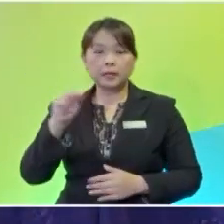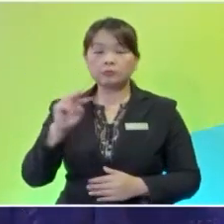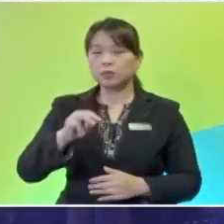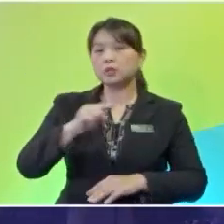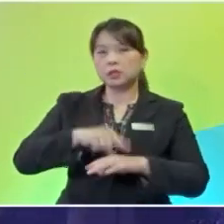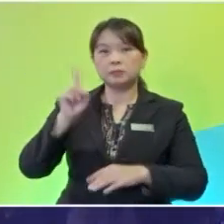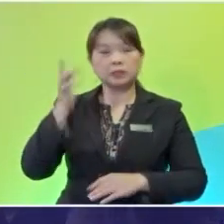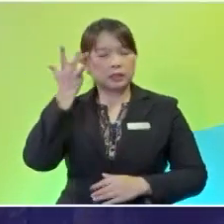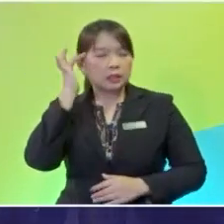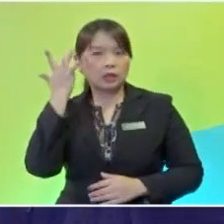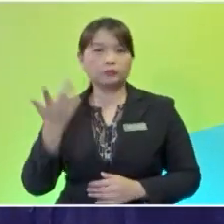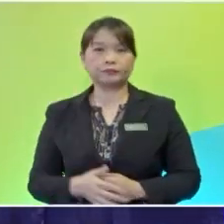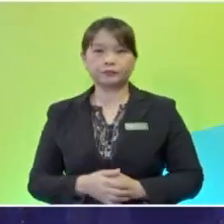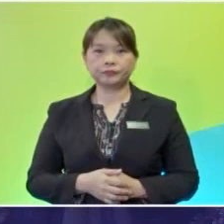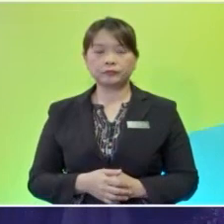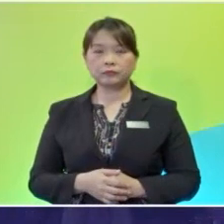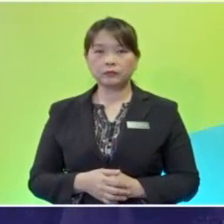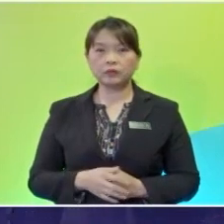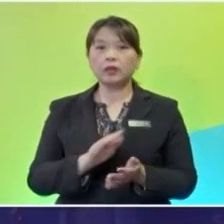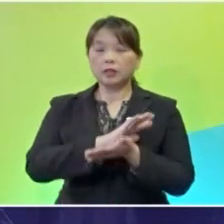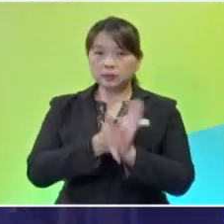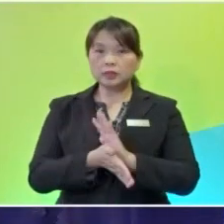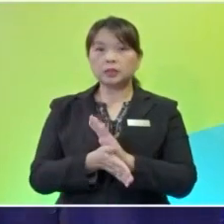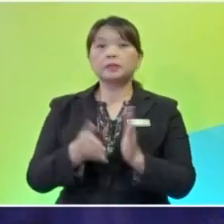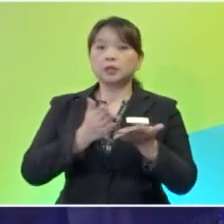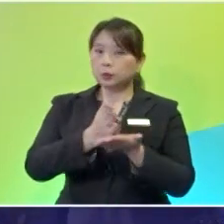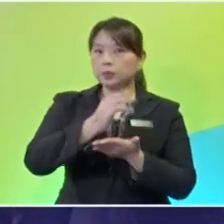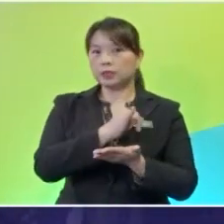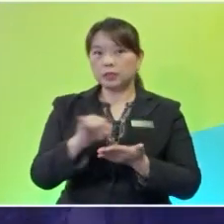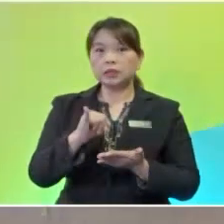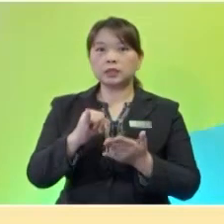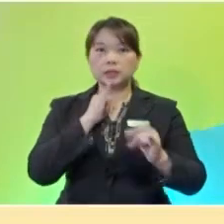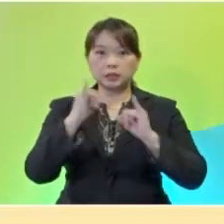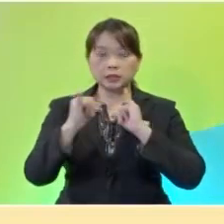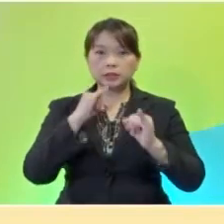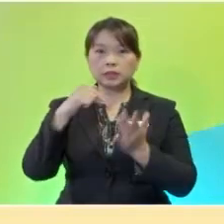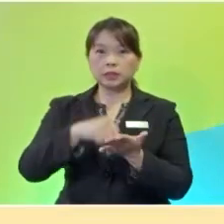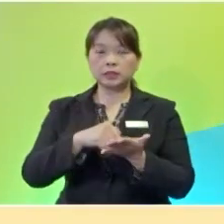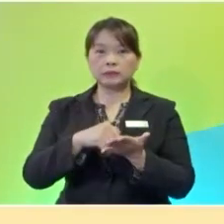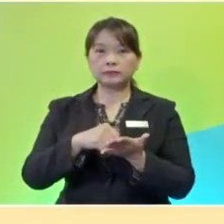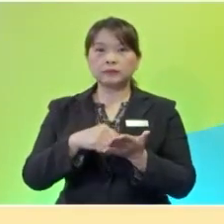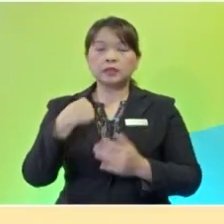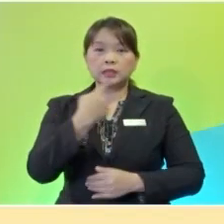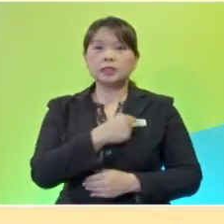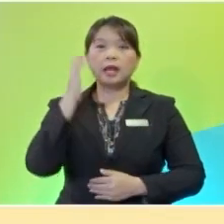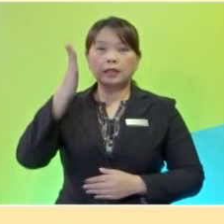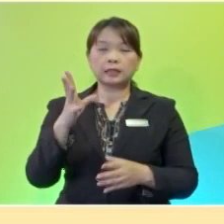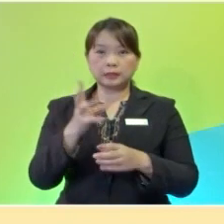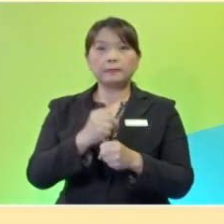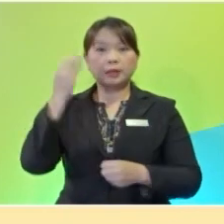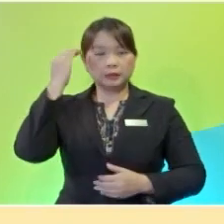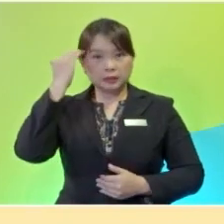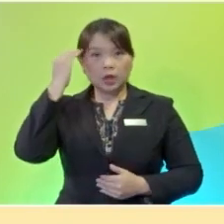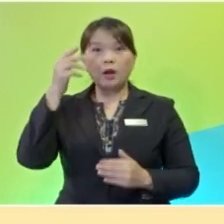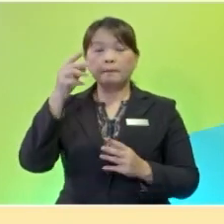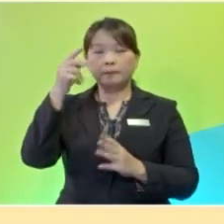方式？好，嗯、那么通过这个这样的交流的一个方式呢，我们要可以收集到那些信息，比如我